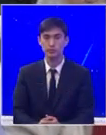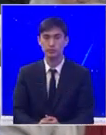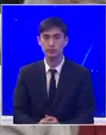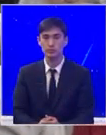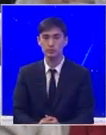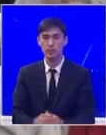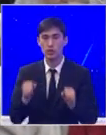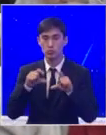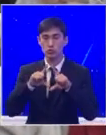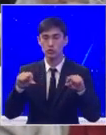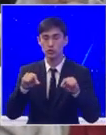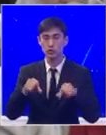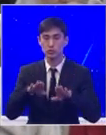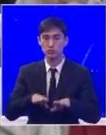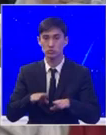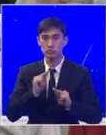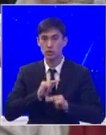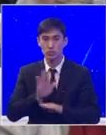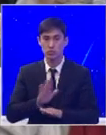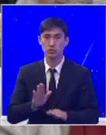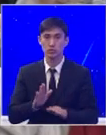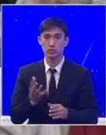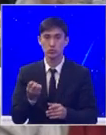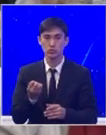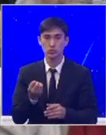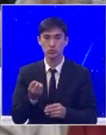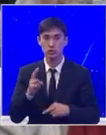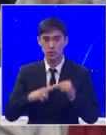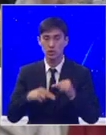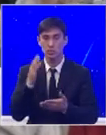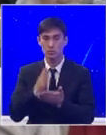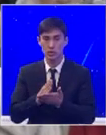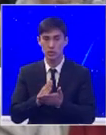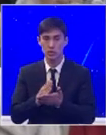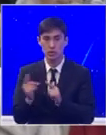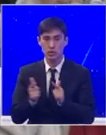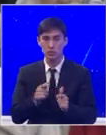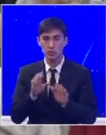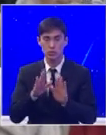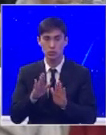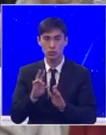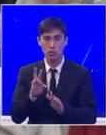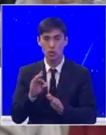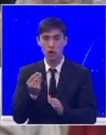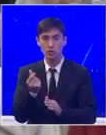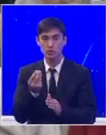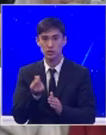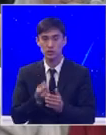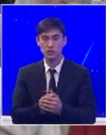Спорт кешені. Спорт кешені ғимарат тұр. Ол салынған, салынған бәрі дайын. Тек қана қаражат